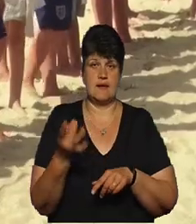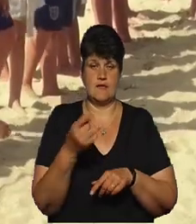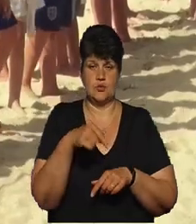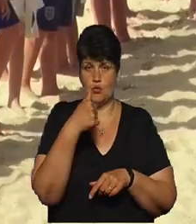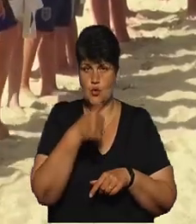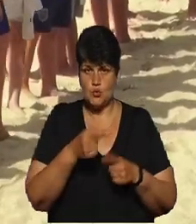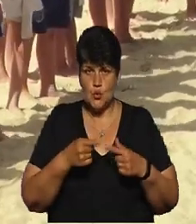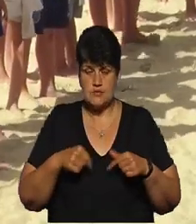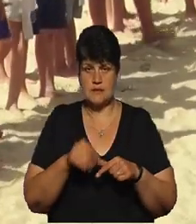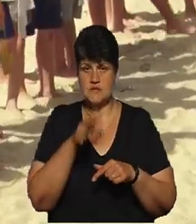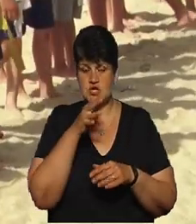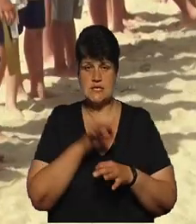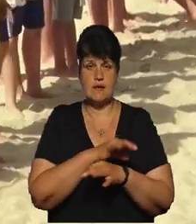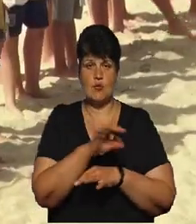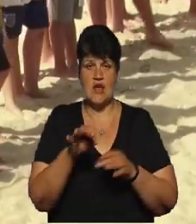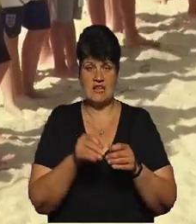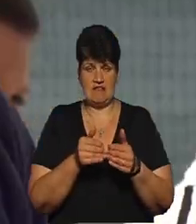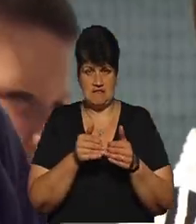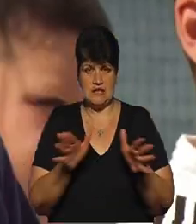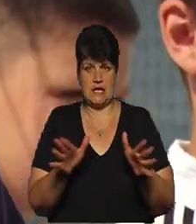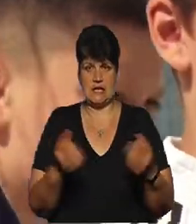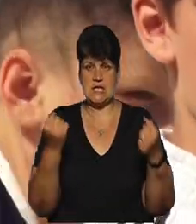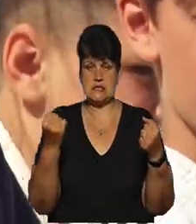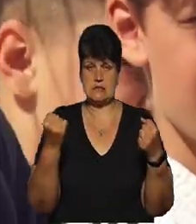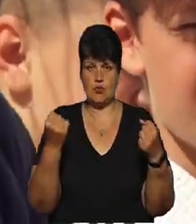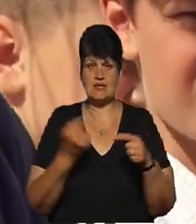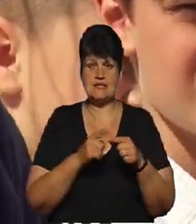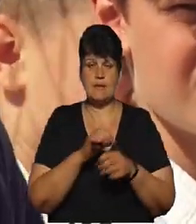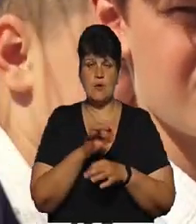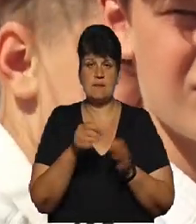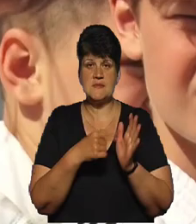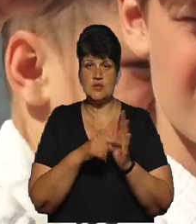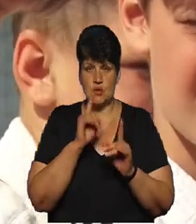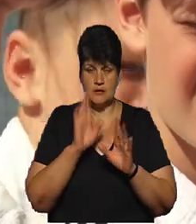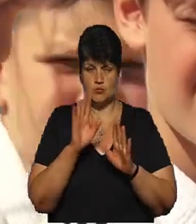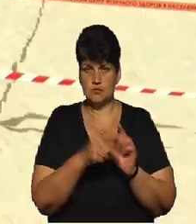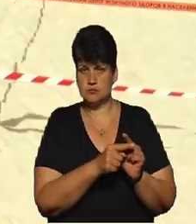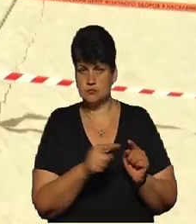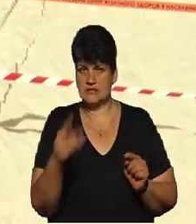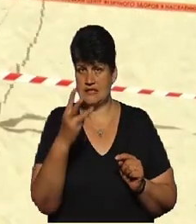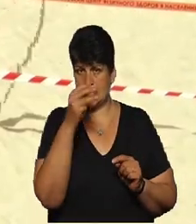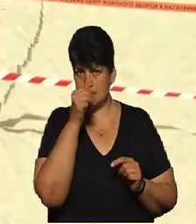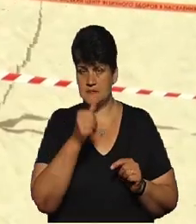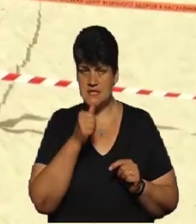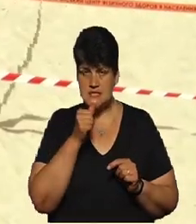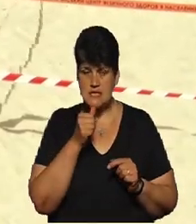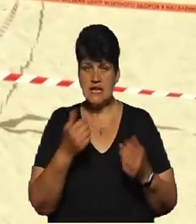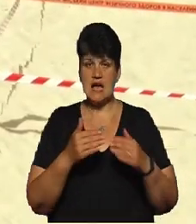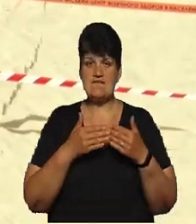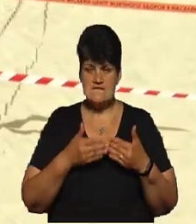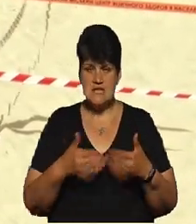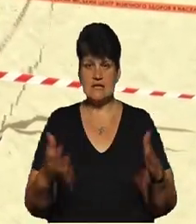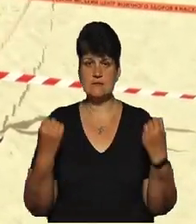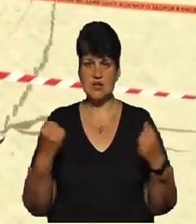організували під час проєкту «Відкрийте спорт». Це проєкт міськради, який триватиме 3 місяці. За цей час на відкритих спортивних майданчиках